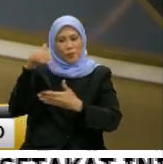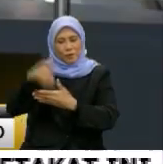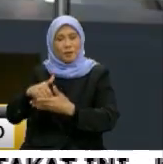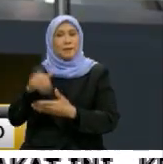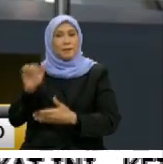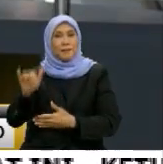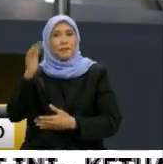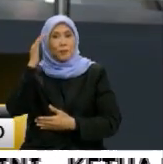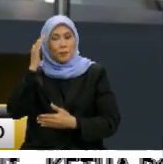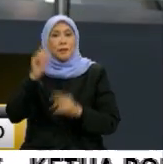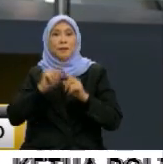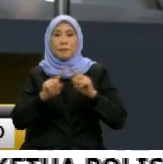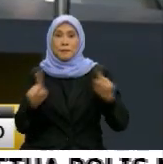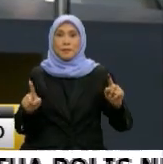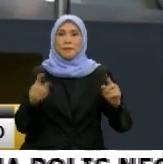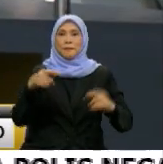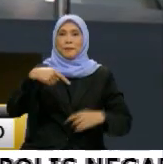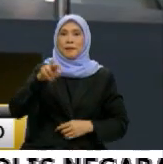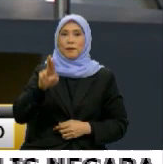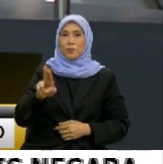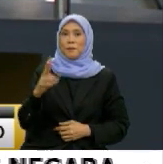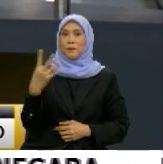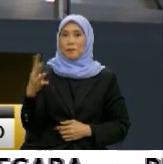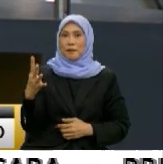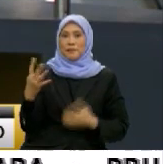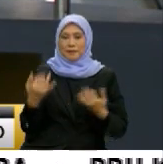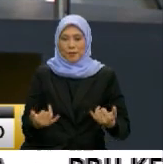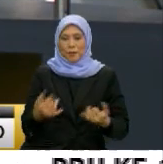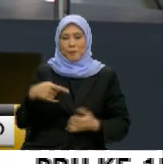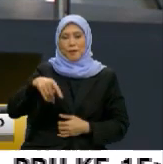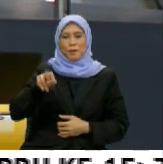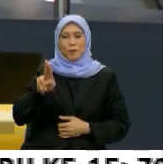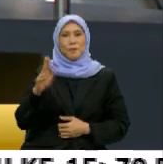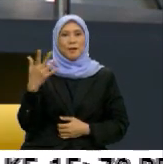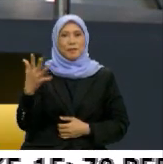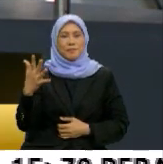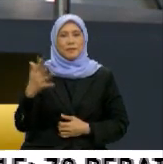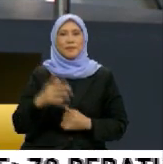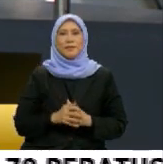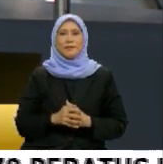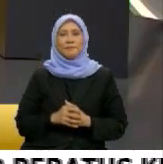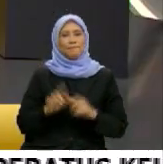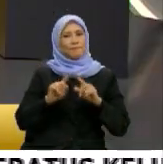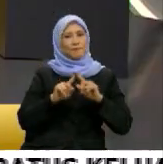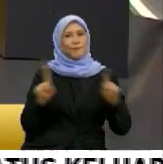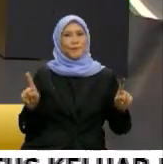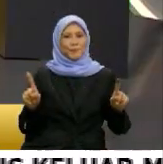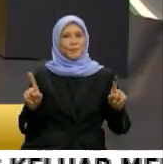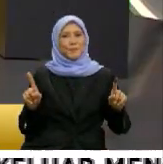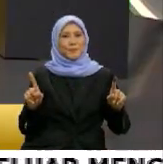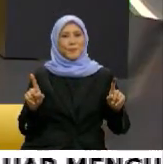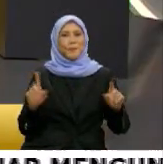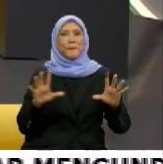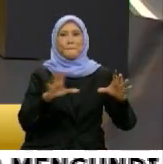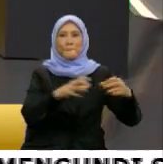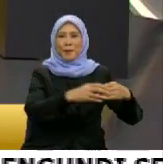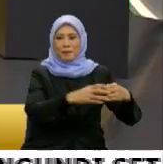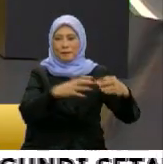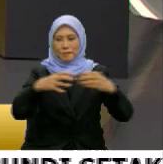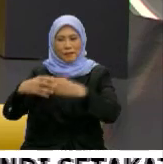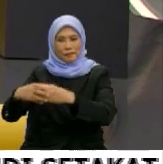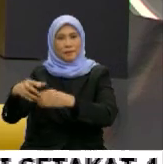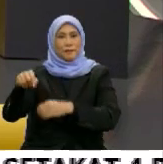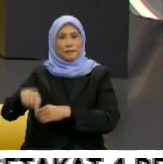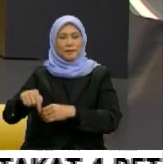lagi. Tetapi sejak PRU 14 dan kini PRU 15, naratifnya berbeza. Kerana parti-parti